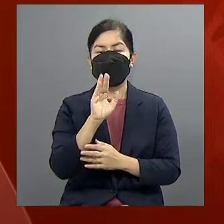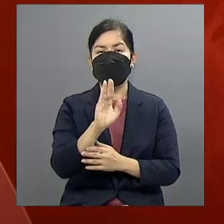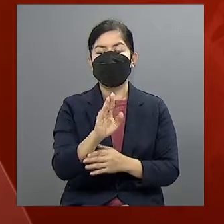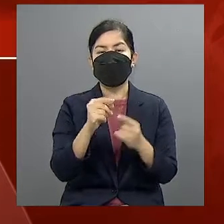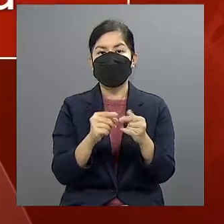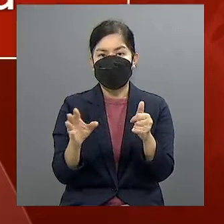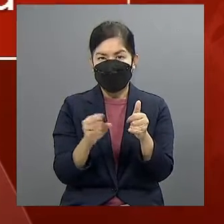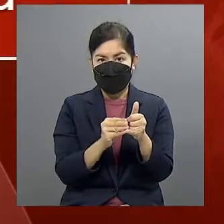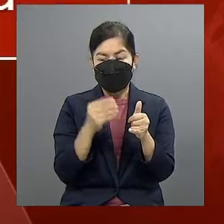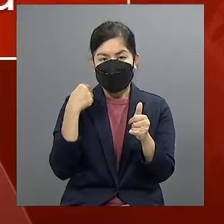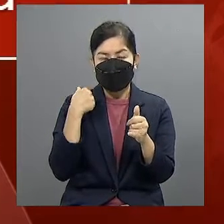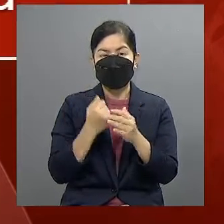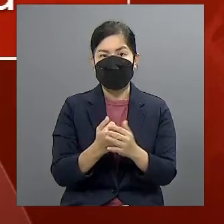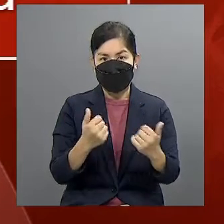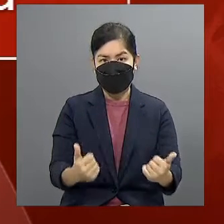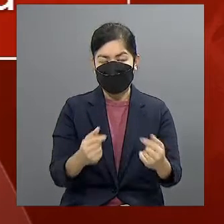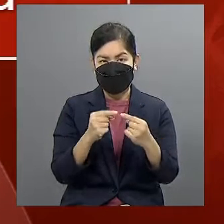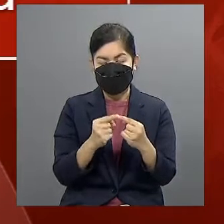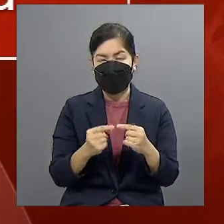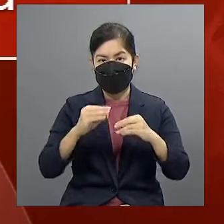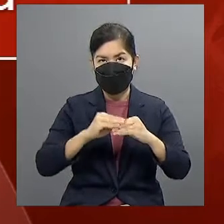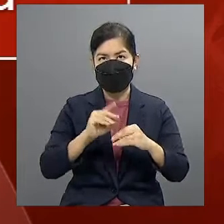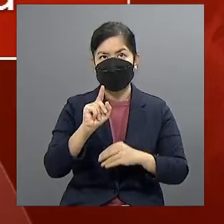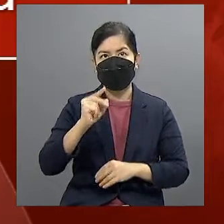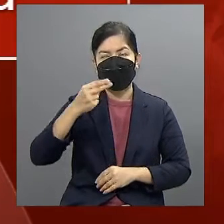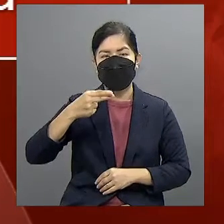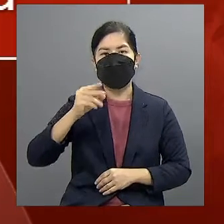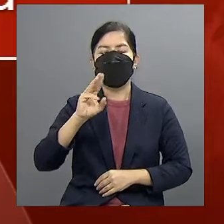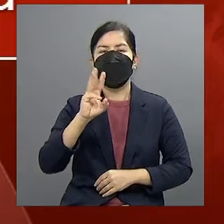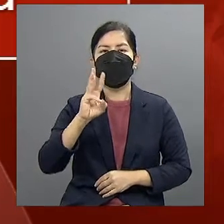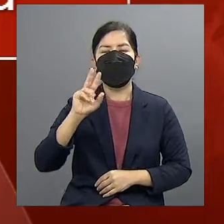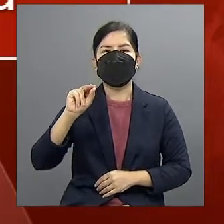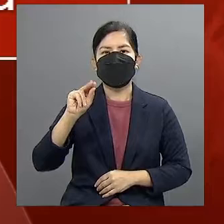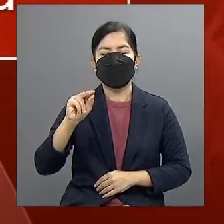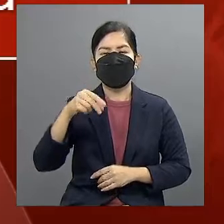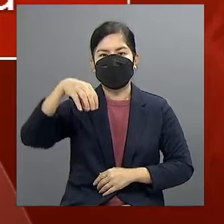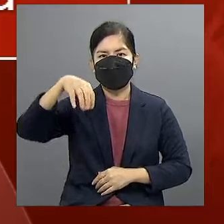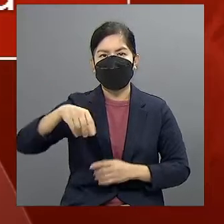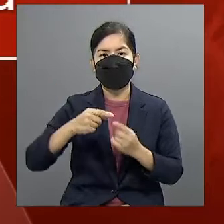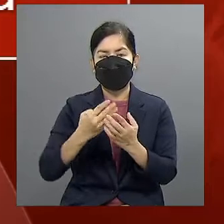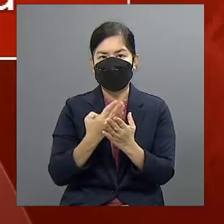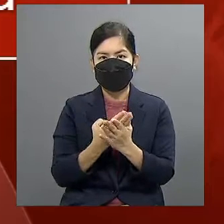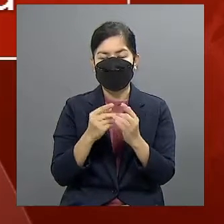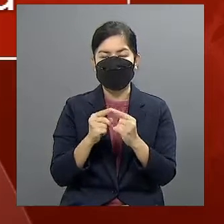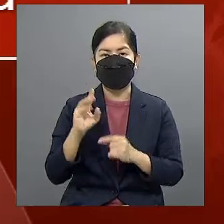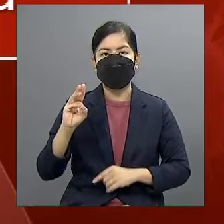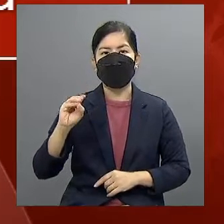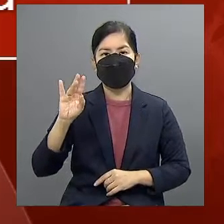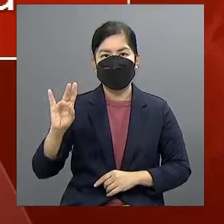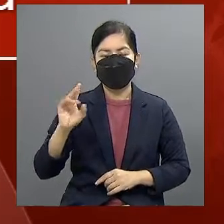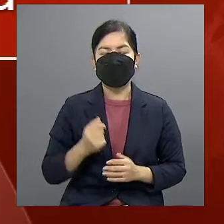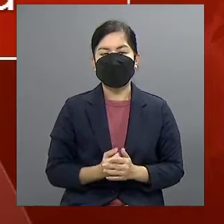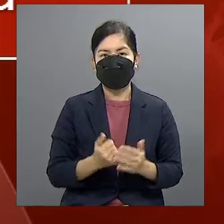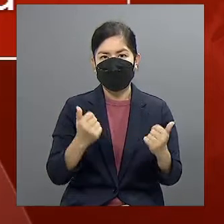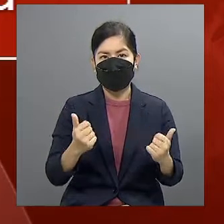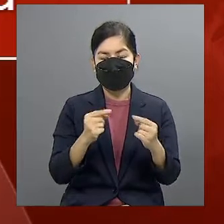ใหม่วันนี้นะคะเพิ่มขึ้นมา 1,630 คนจากเรือนจำที่ต้องขัง67คนทำให้จำนวนผู้ติดเชื้อสะสมตั้ง